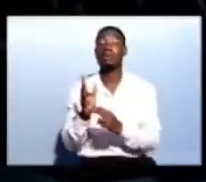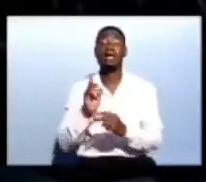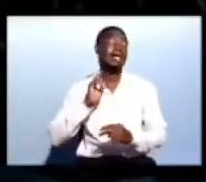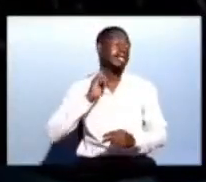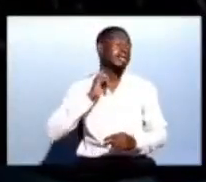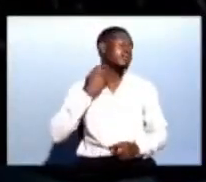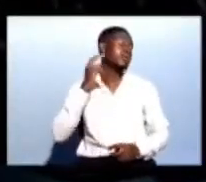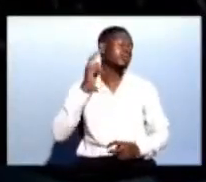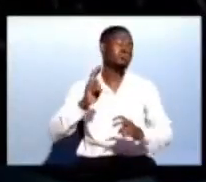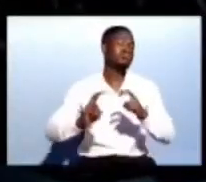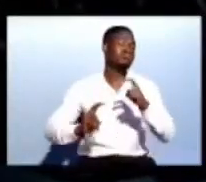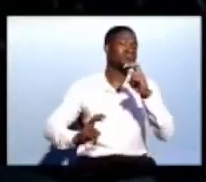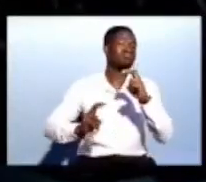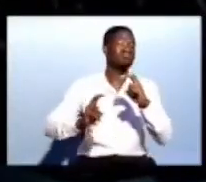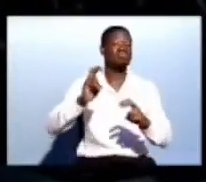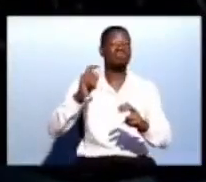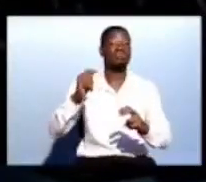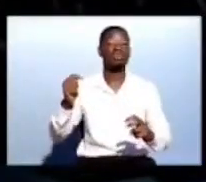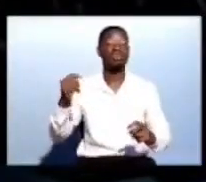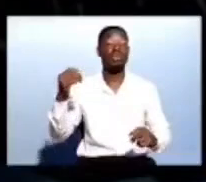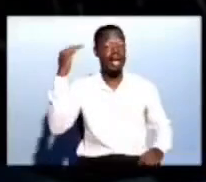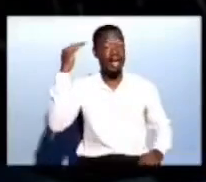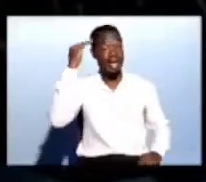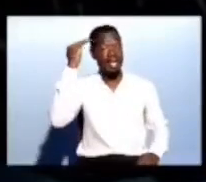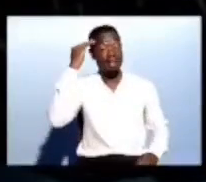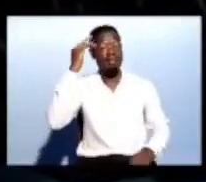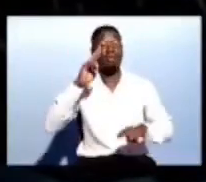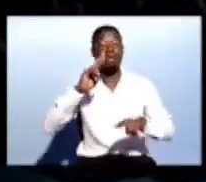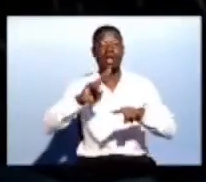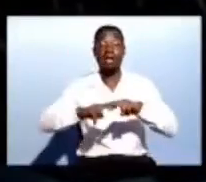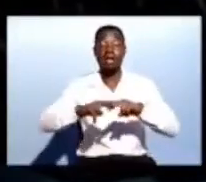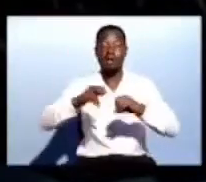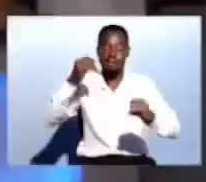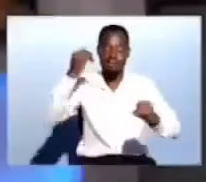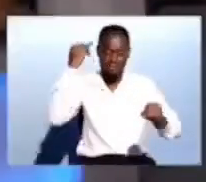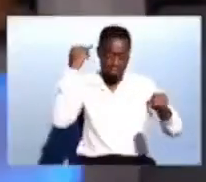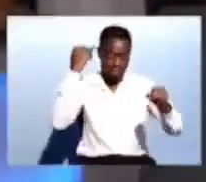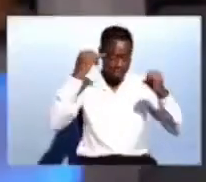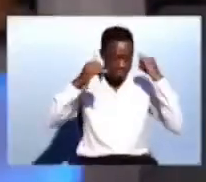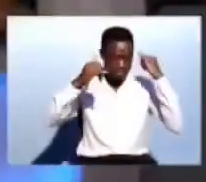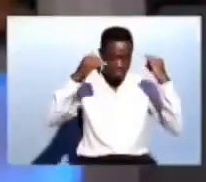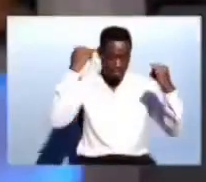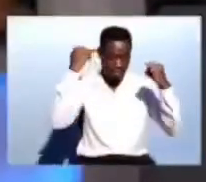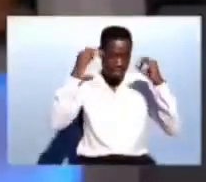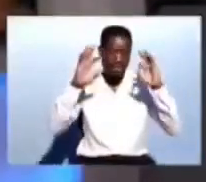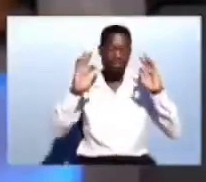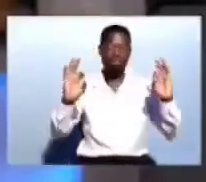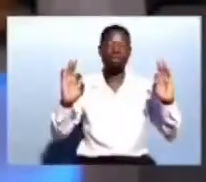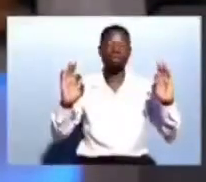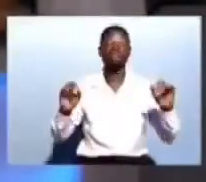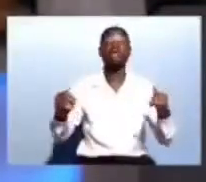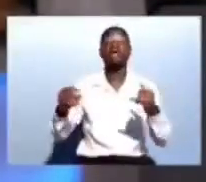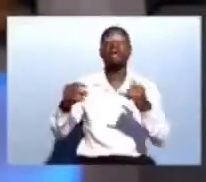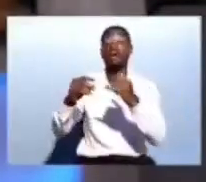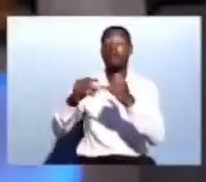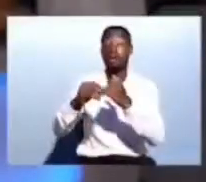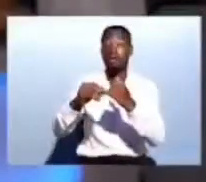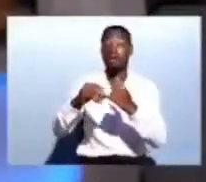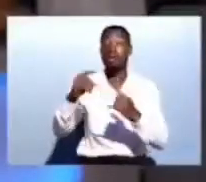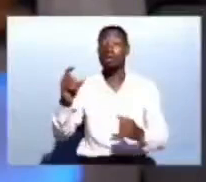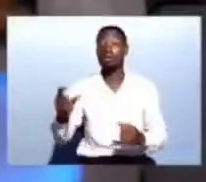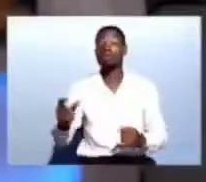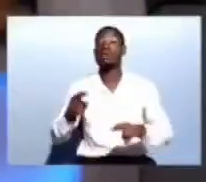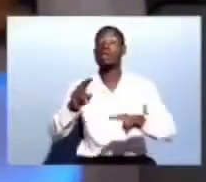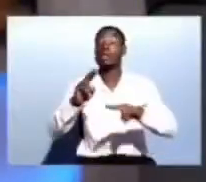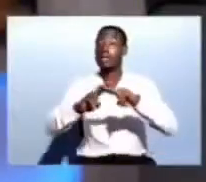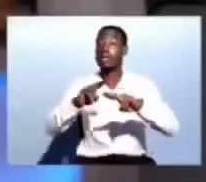tu, bali hekima hukaa nao wanaoshauriana. Wanandoa, kaeni mshauriane.